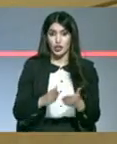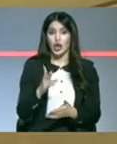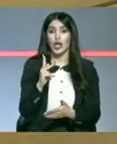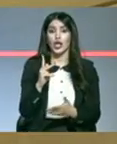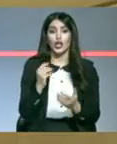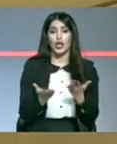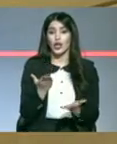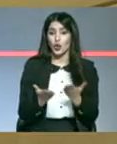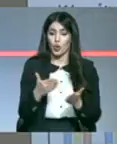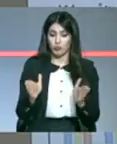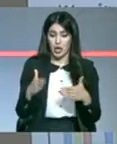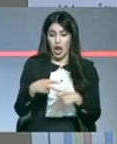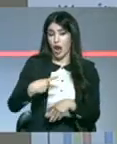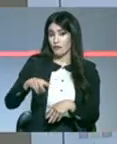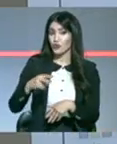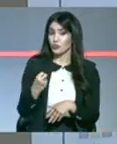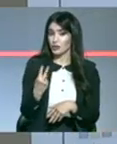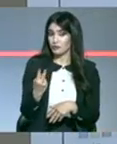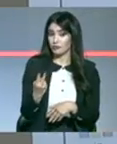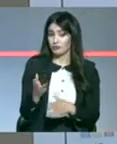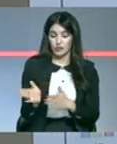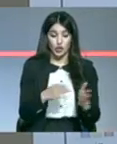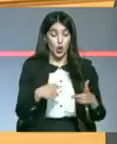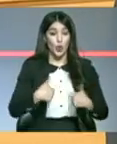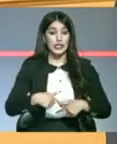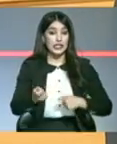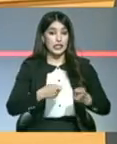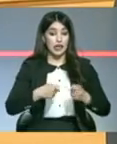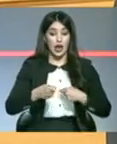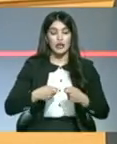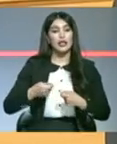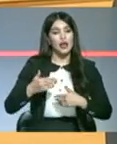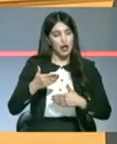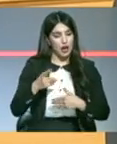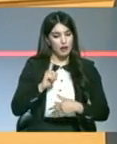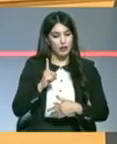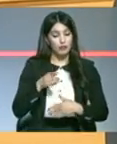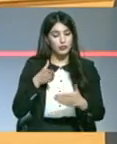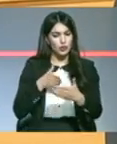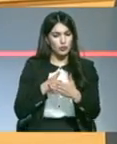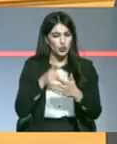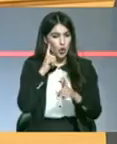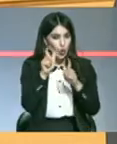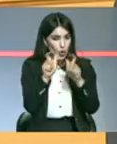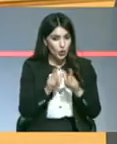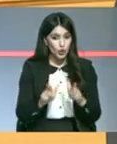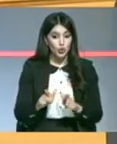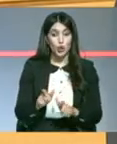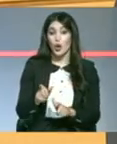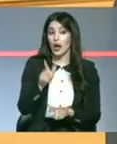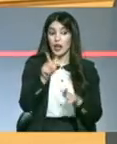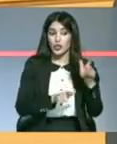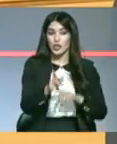الفين ومائتين وتسعى وزاره التجاره وتنميه الصادرات الى التصدي للتجاوزات والحد من